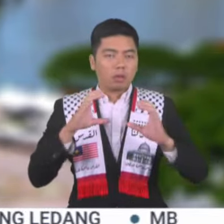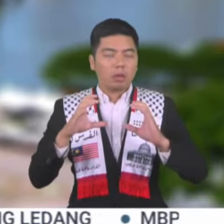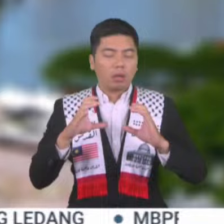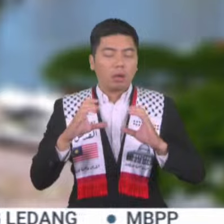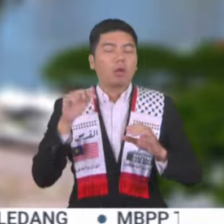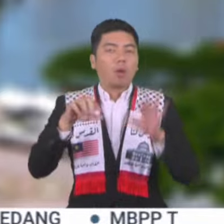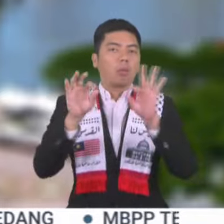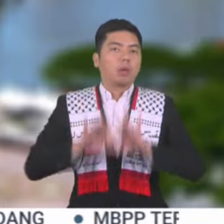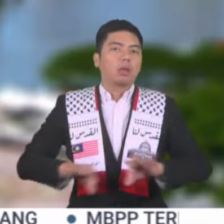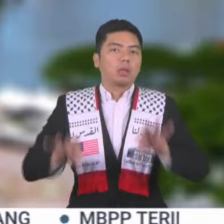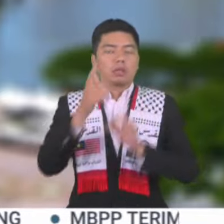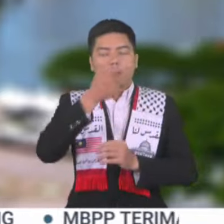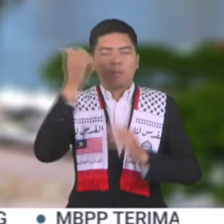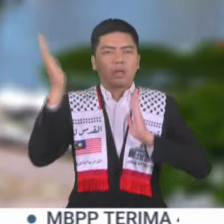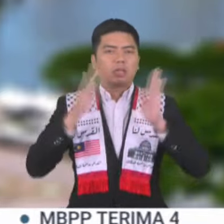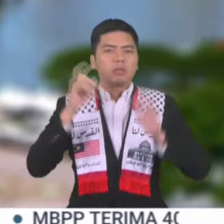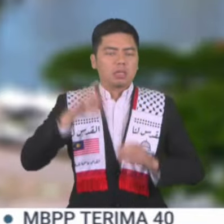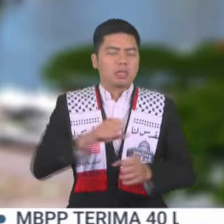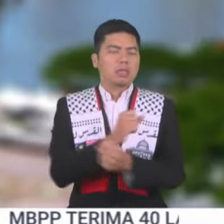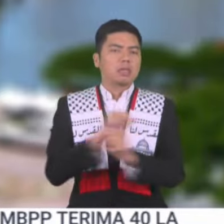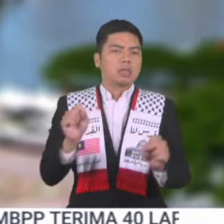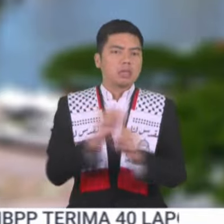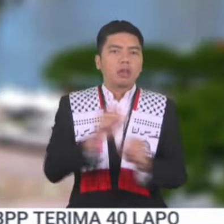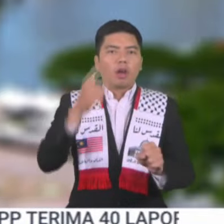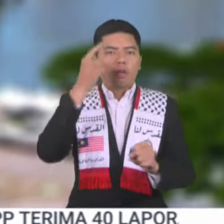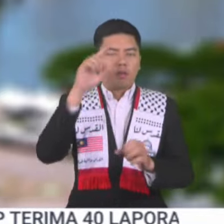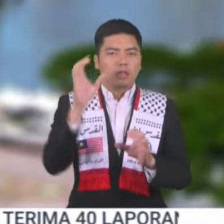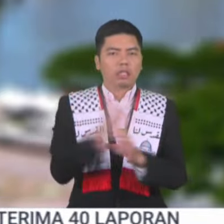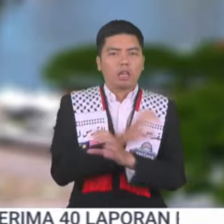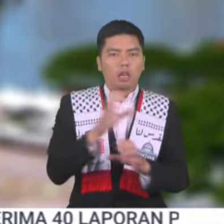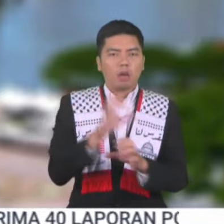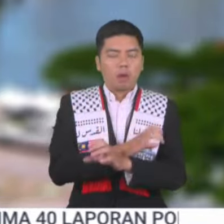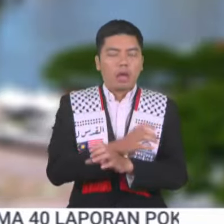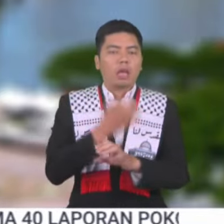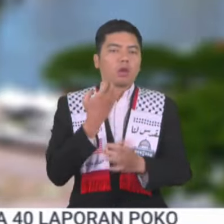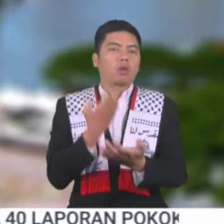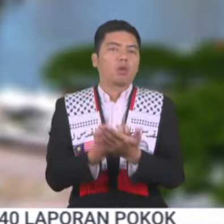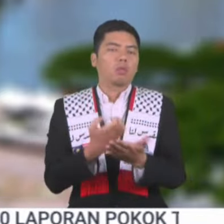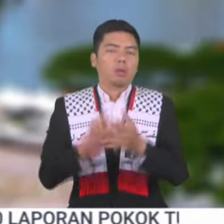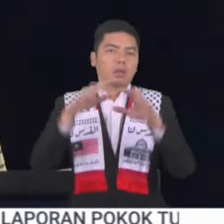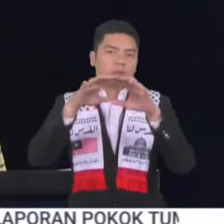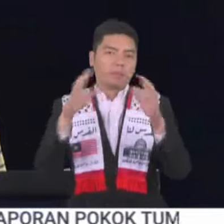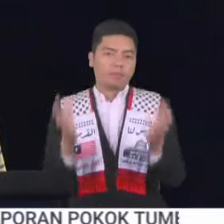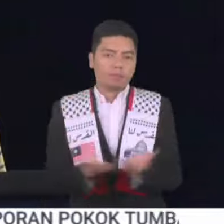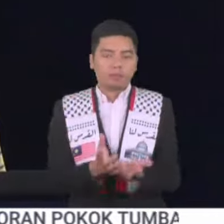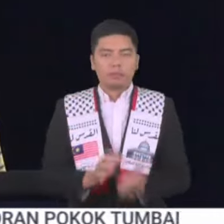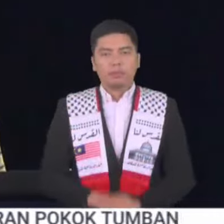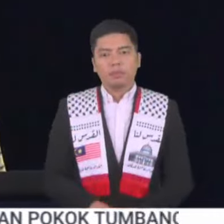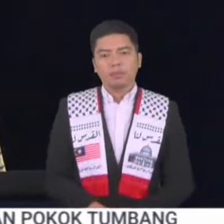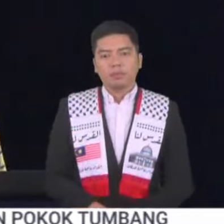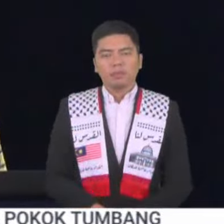ia penting kerana negara perlu bersedia menghadapi cabaran ekonomi global.